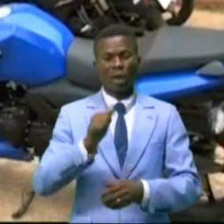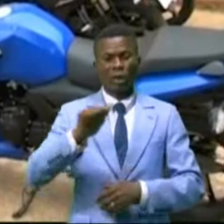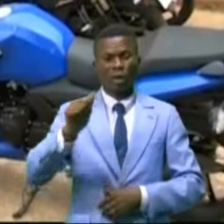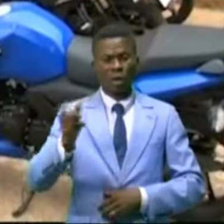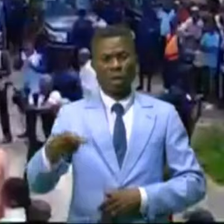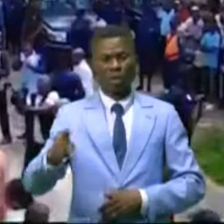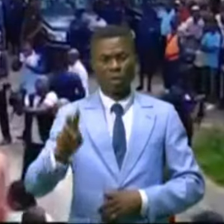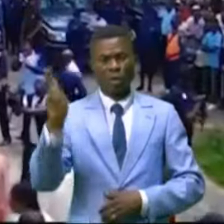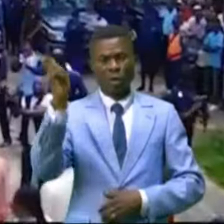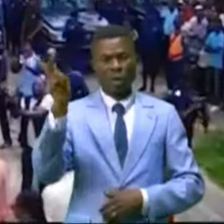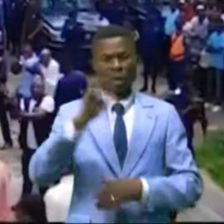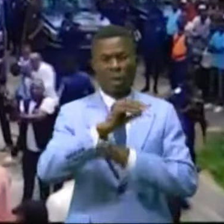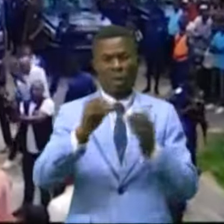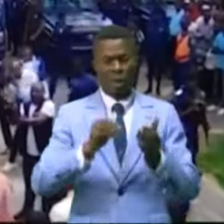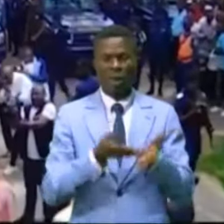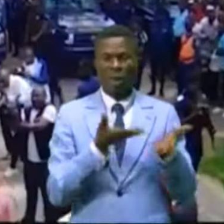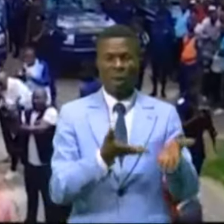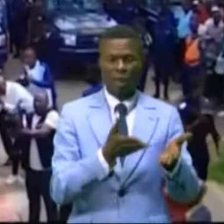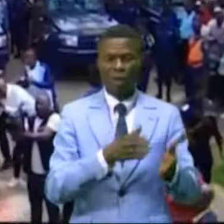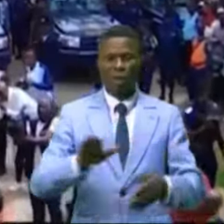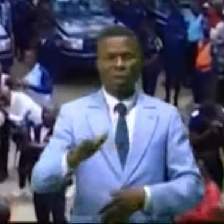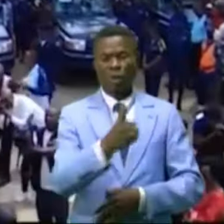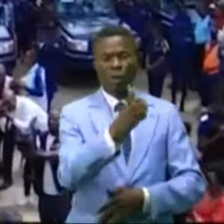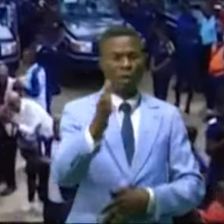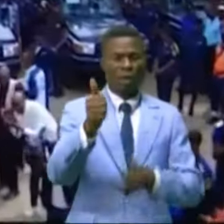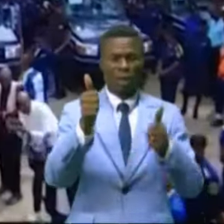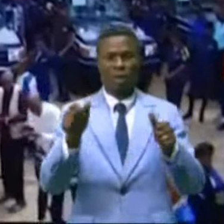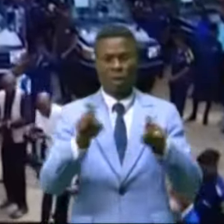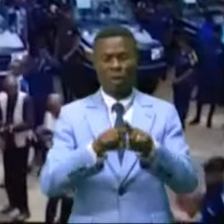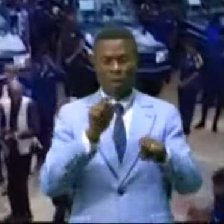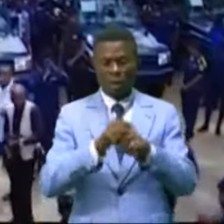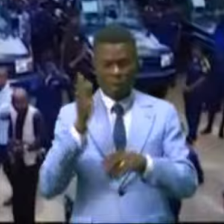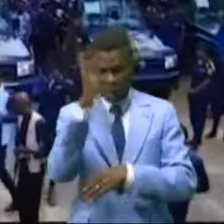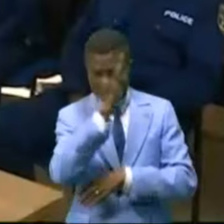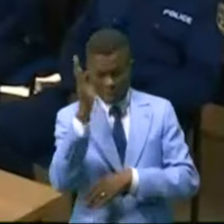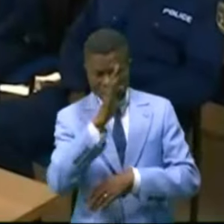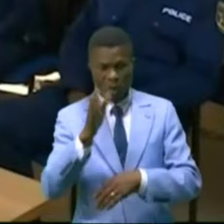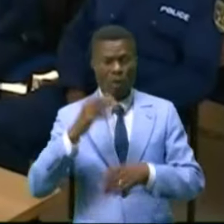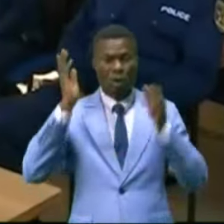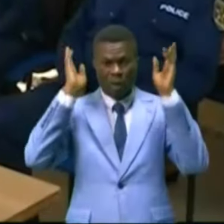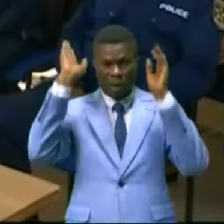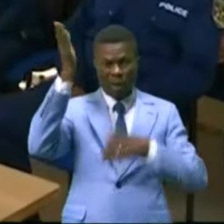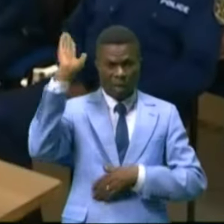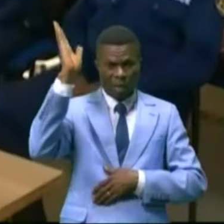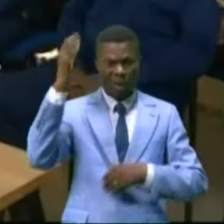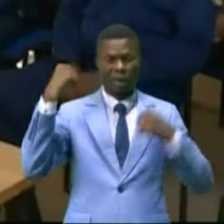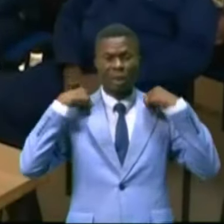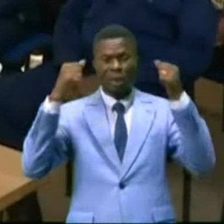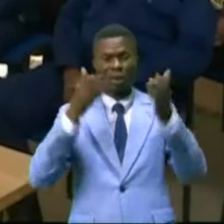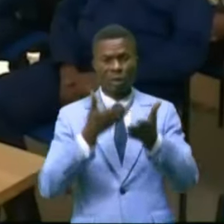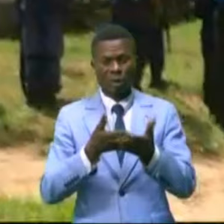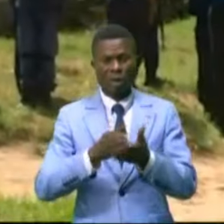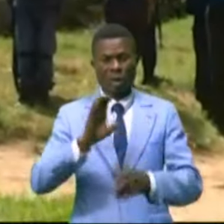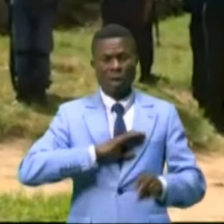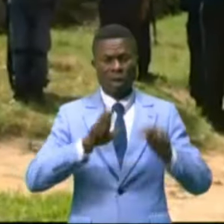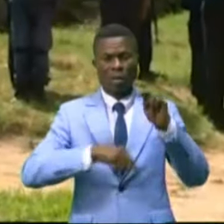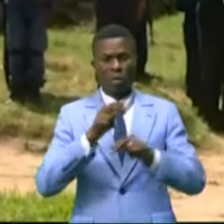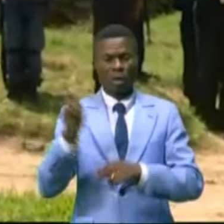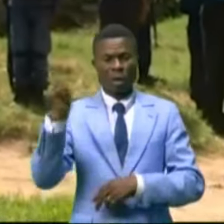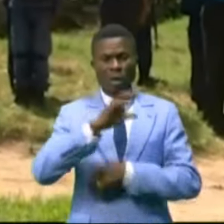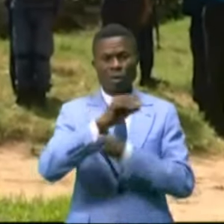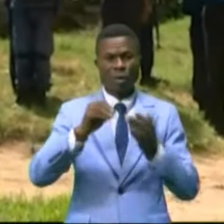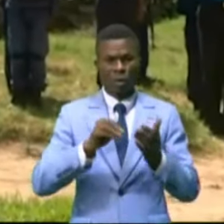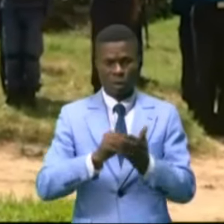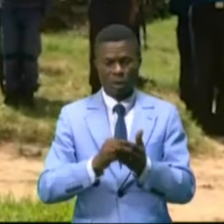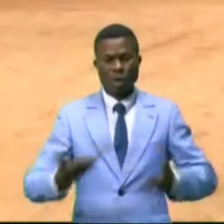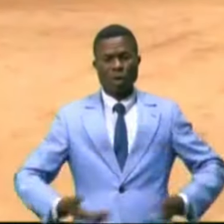province du cassa central pour faciliter leur mobilité enent des patrouilles ordinaires et ou d'intervention rapide les policiers du Casset central